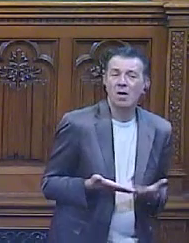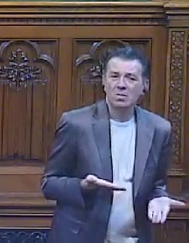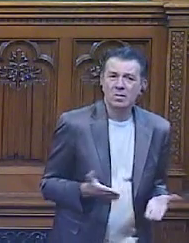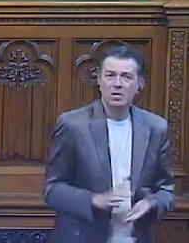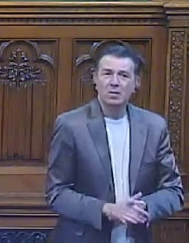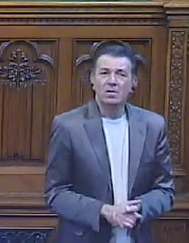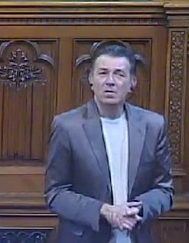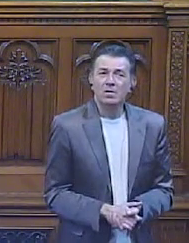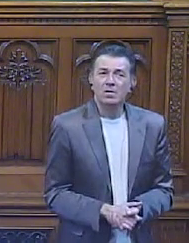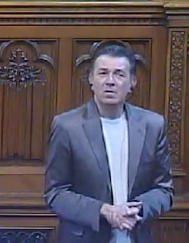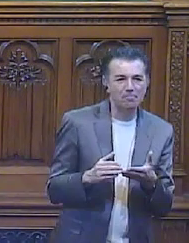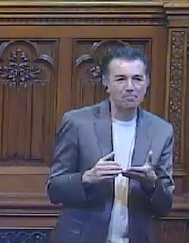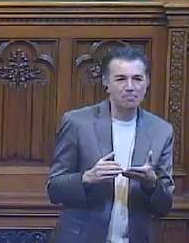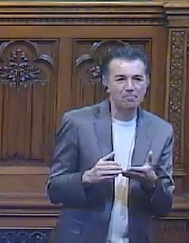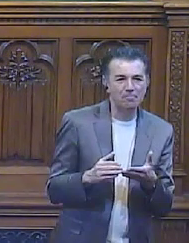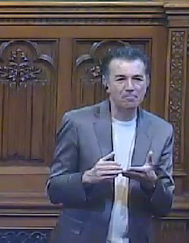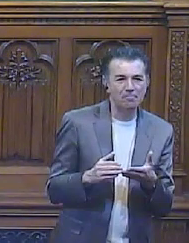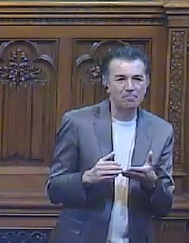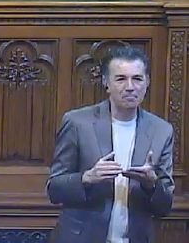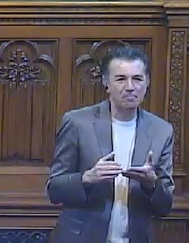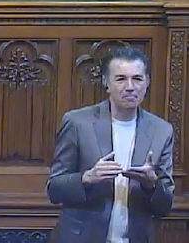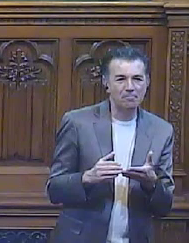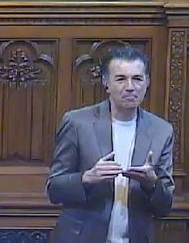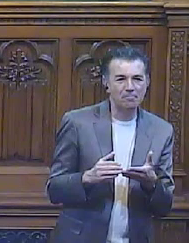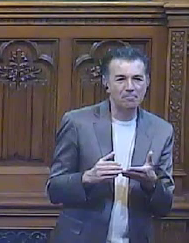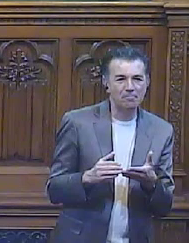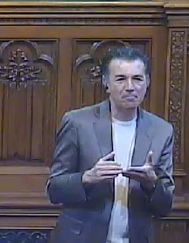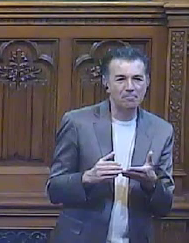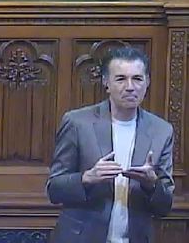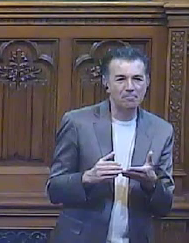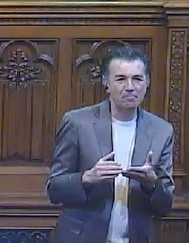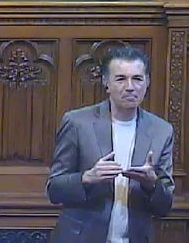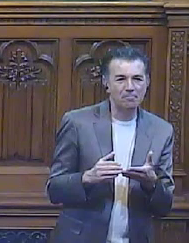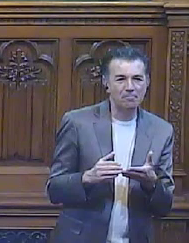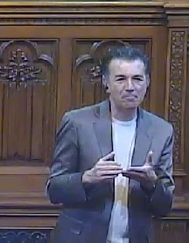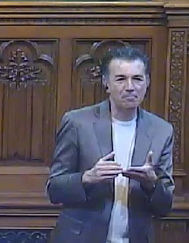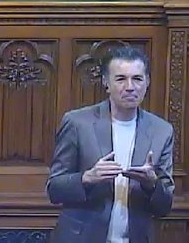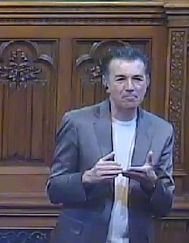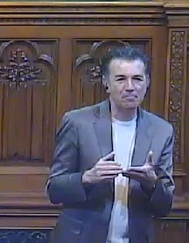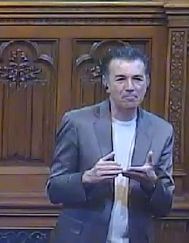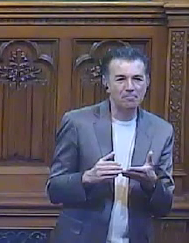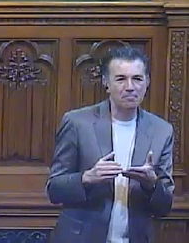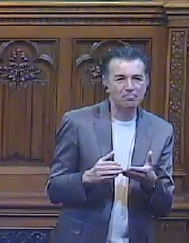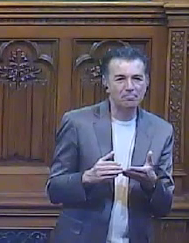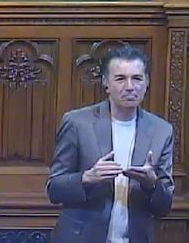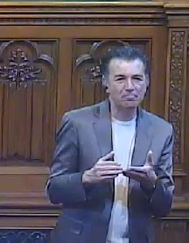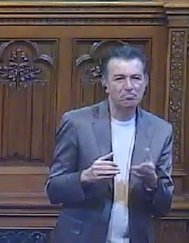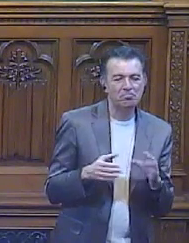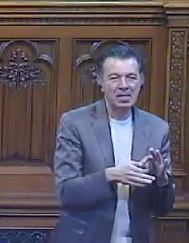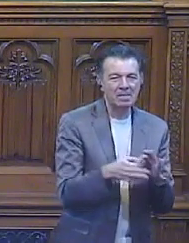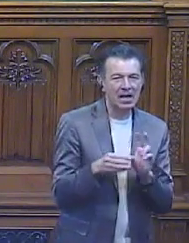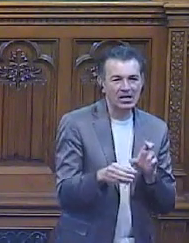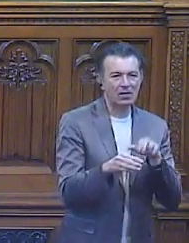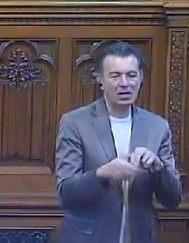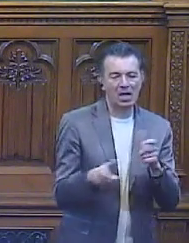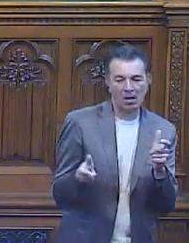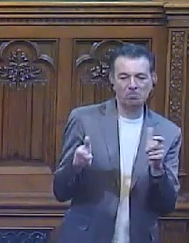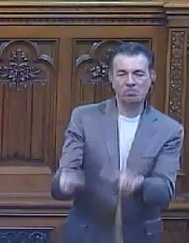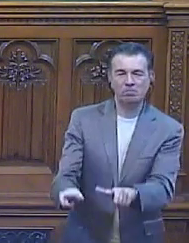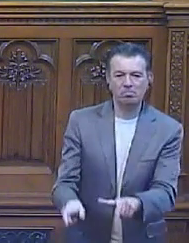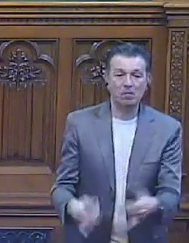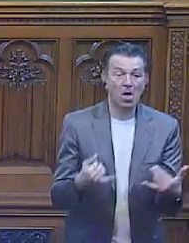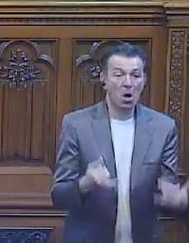darum, Zwietracht, Neid und Missgunst zu sehen und einen Teil der Bevölkerung. Heute